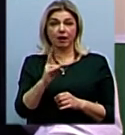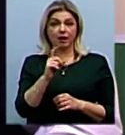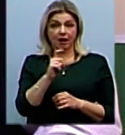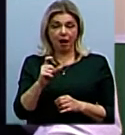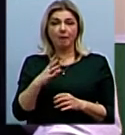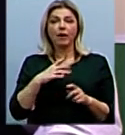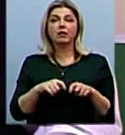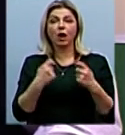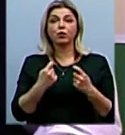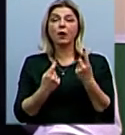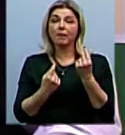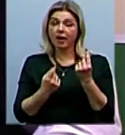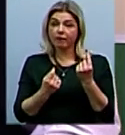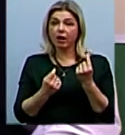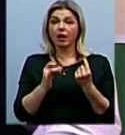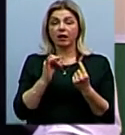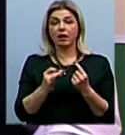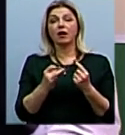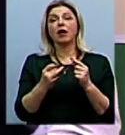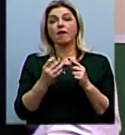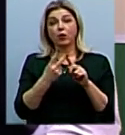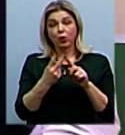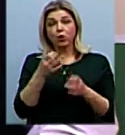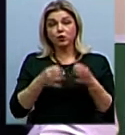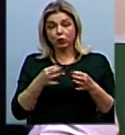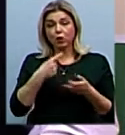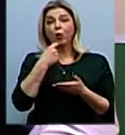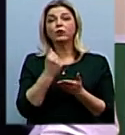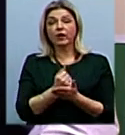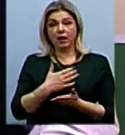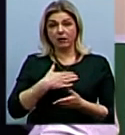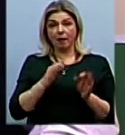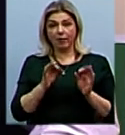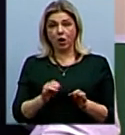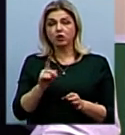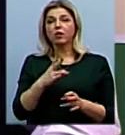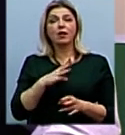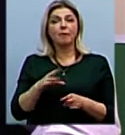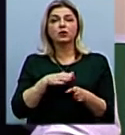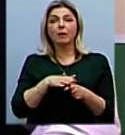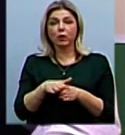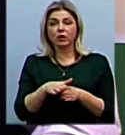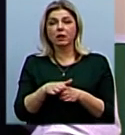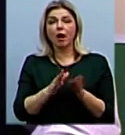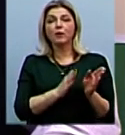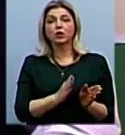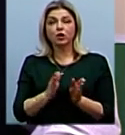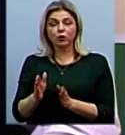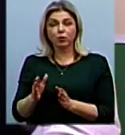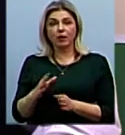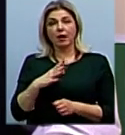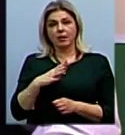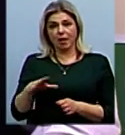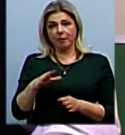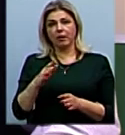высший административный суд подтвердил нашу правоту о том, что не была соблюдена процедура, не было